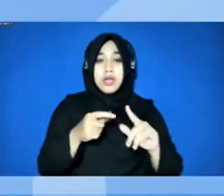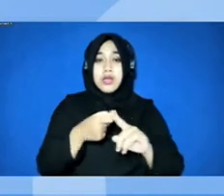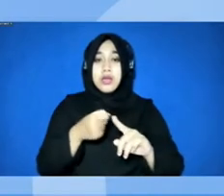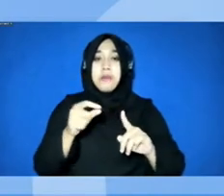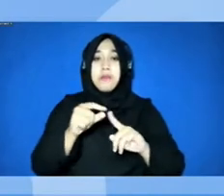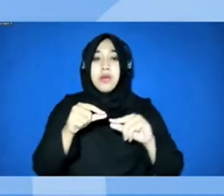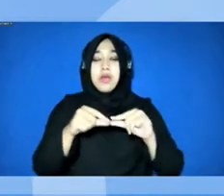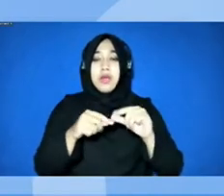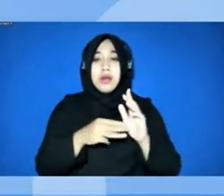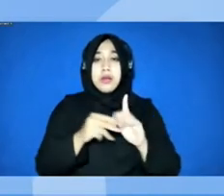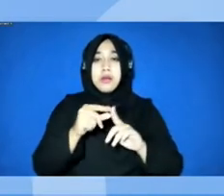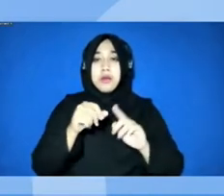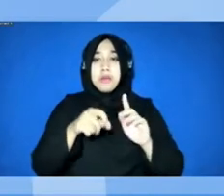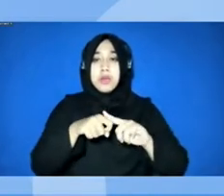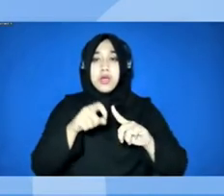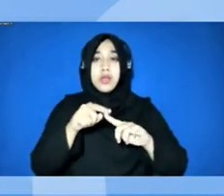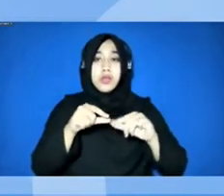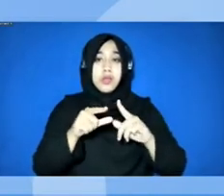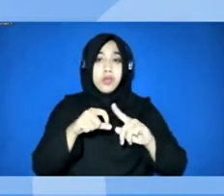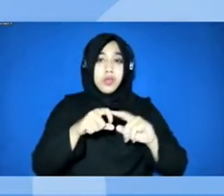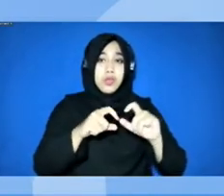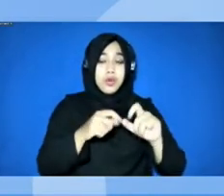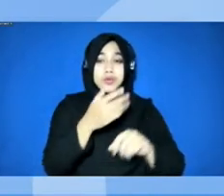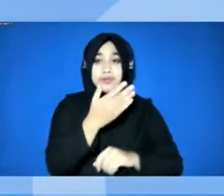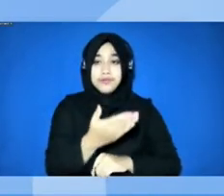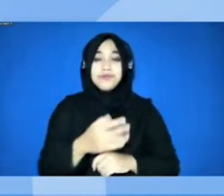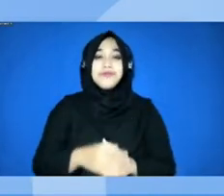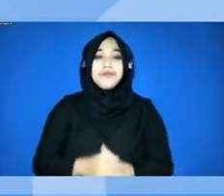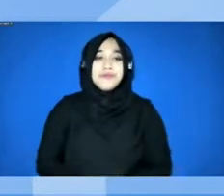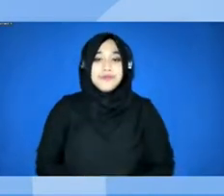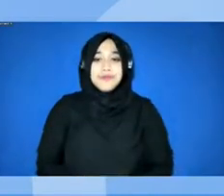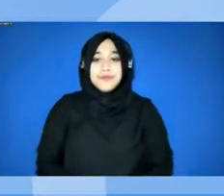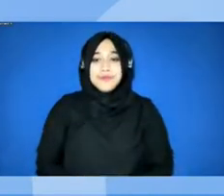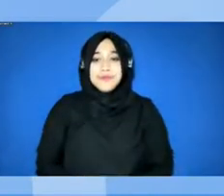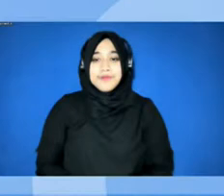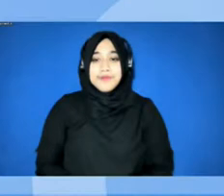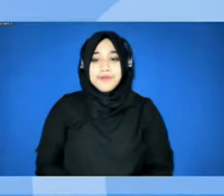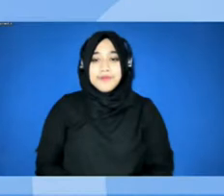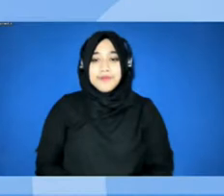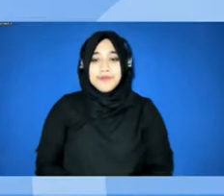Dan hari ini mungkin boleh slide saya.